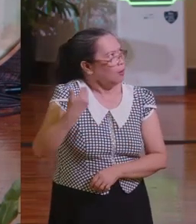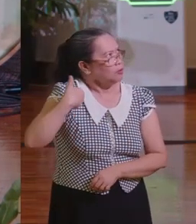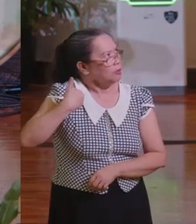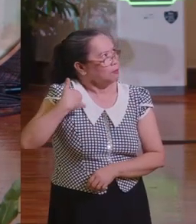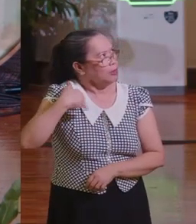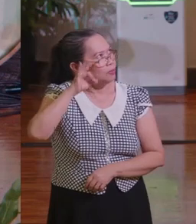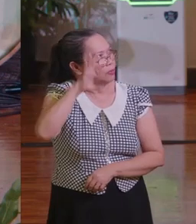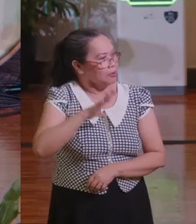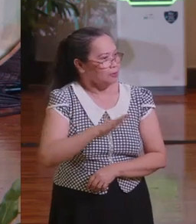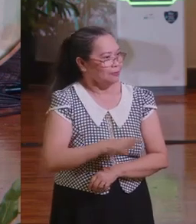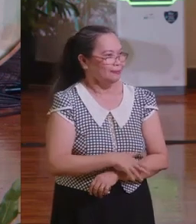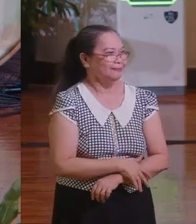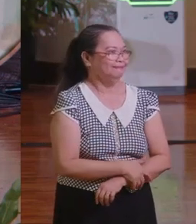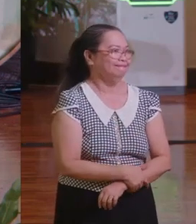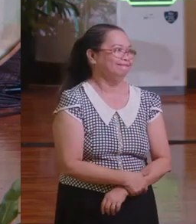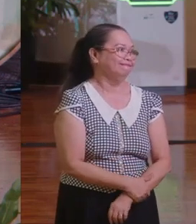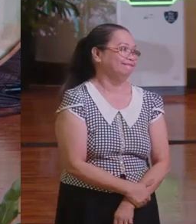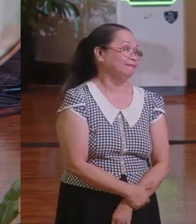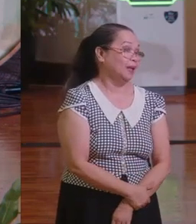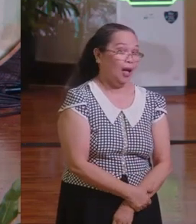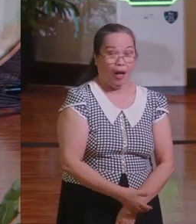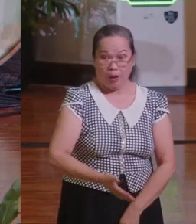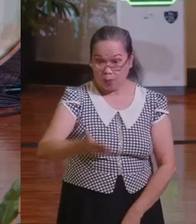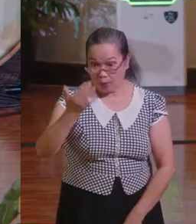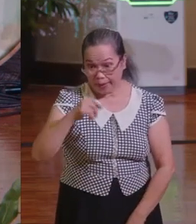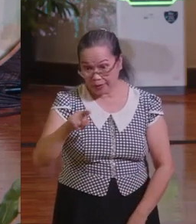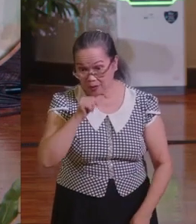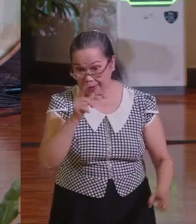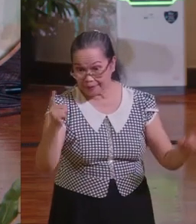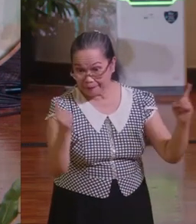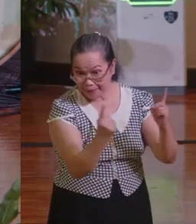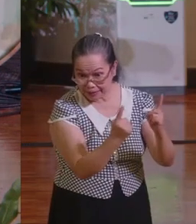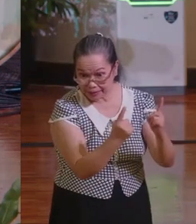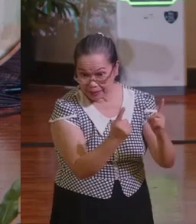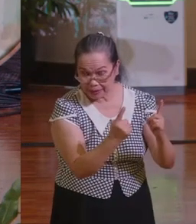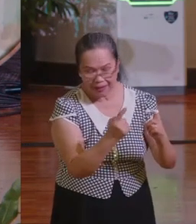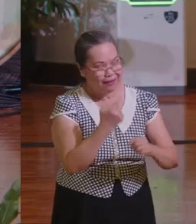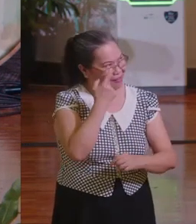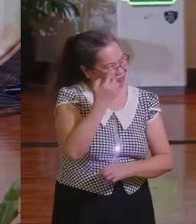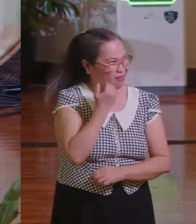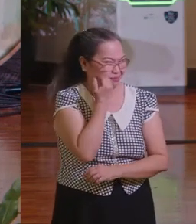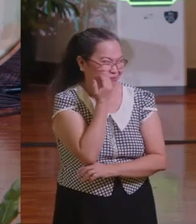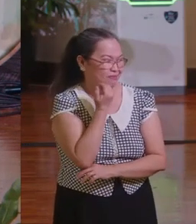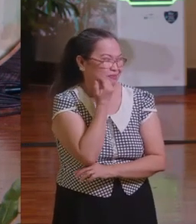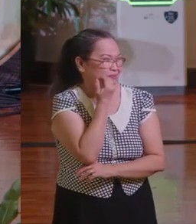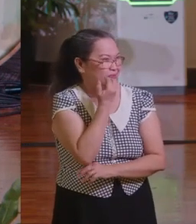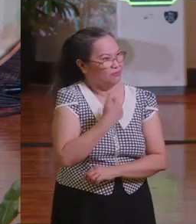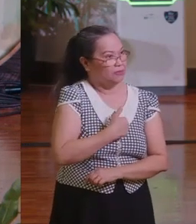Pastor. Eh, bakit hindi? Eh, kasi nahihiya po ako.